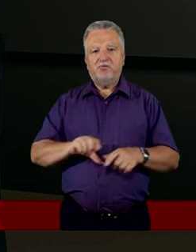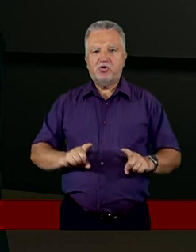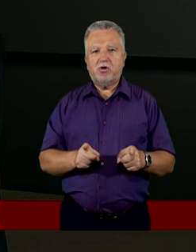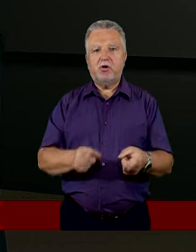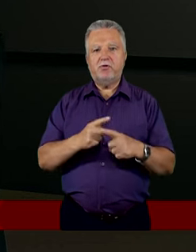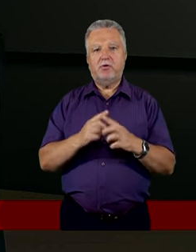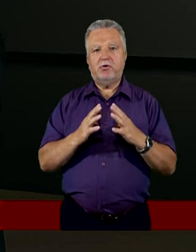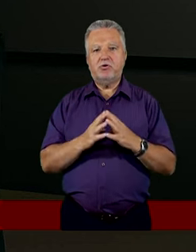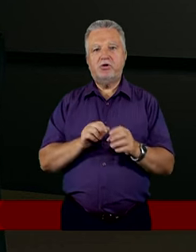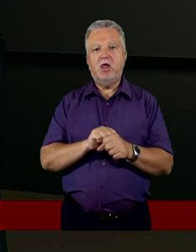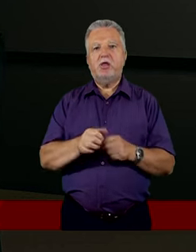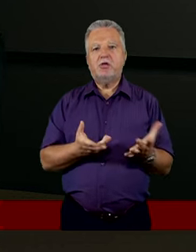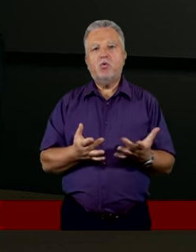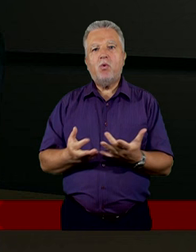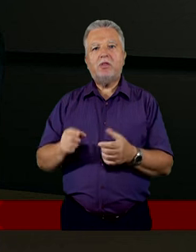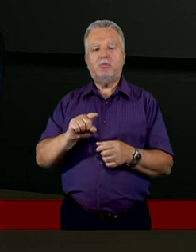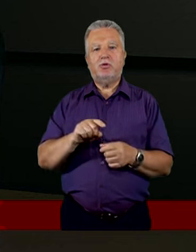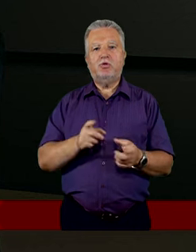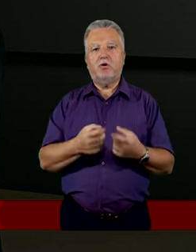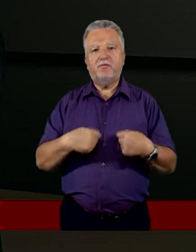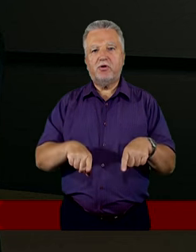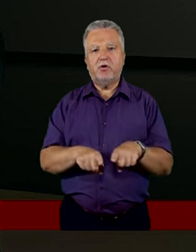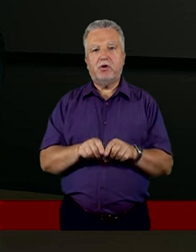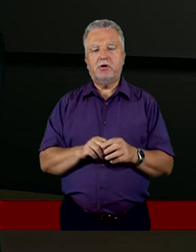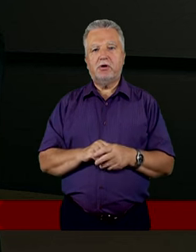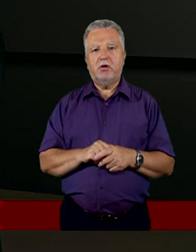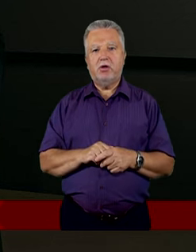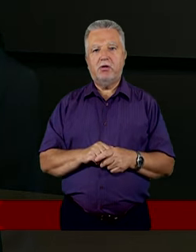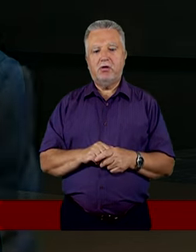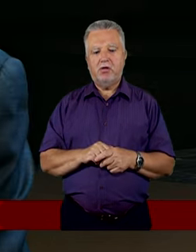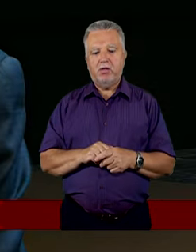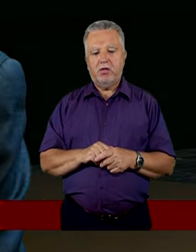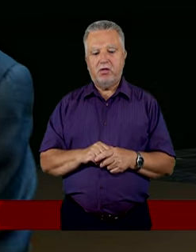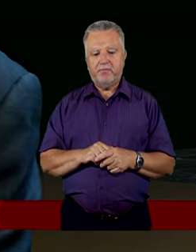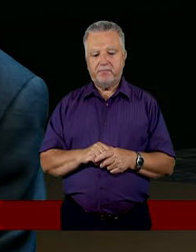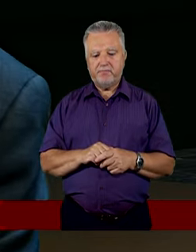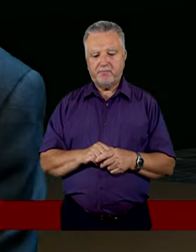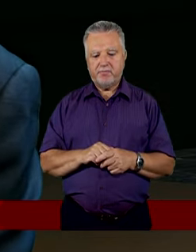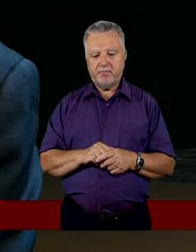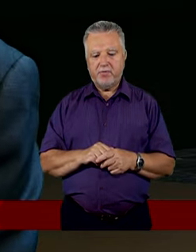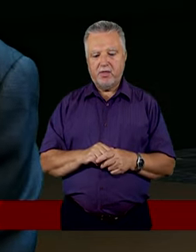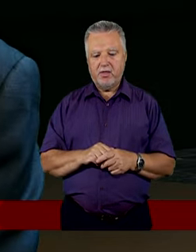zorganizowanym Kościele jest łatwiej to wykonać. Proszę. Tutaj jeszcze mam taką uwagę,